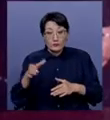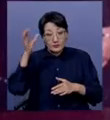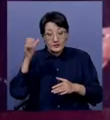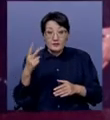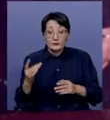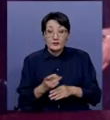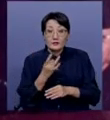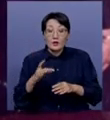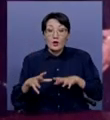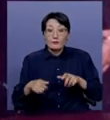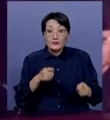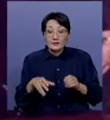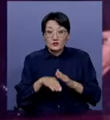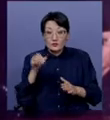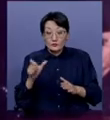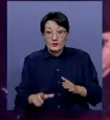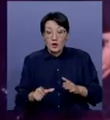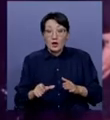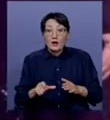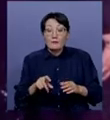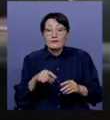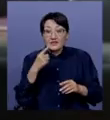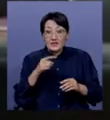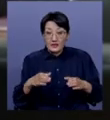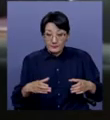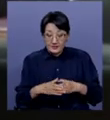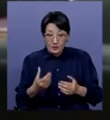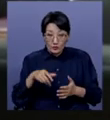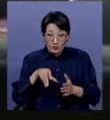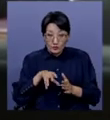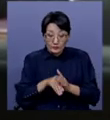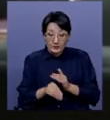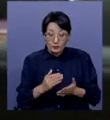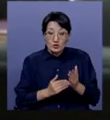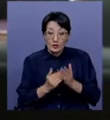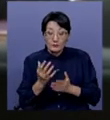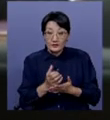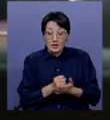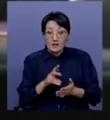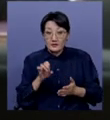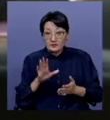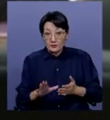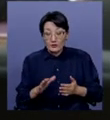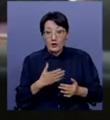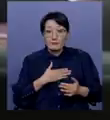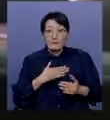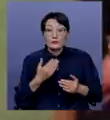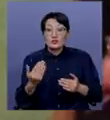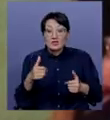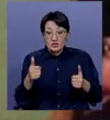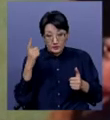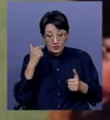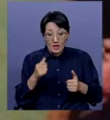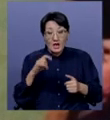Екі мәрте президент сайлауында лингвистикалық комиссияның құрамында болып, елбасының жоғары бағасын алды. Нұрсұлтан Әбішұлы: «Мен бұл кісіні жақсы